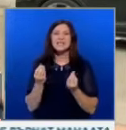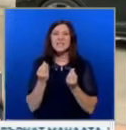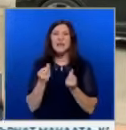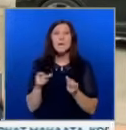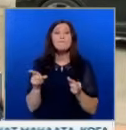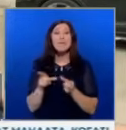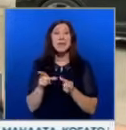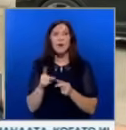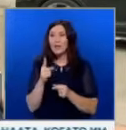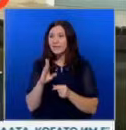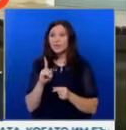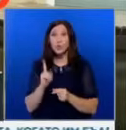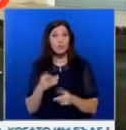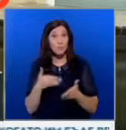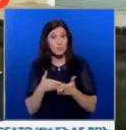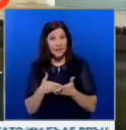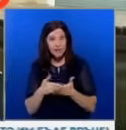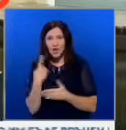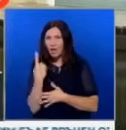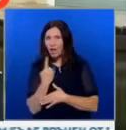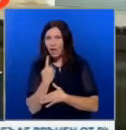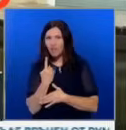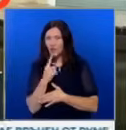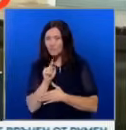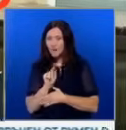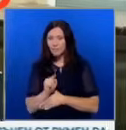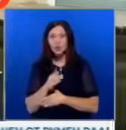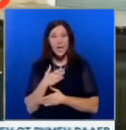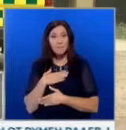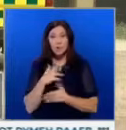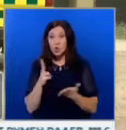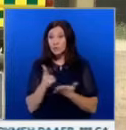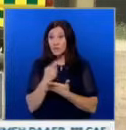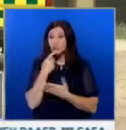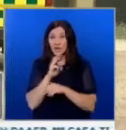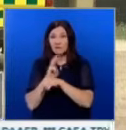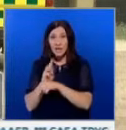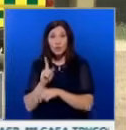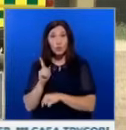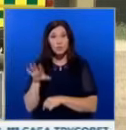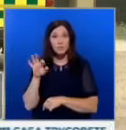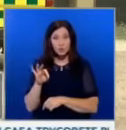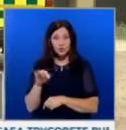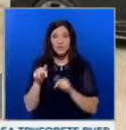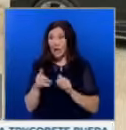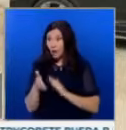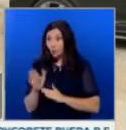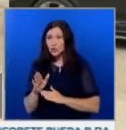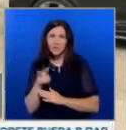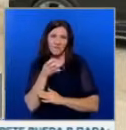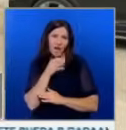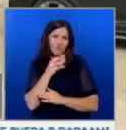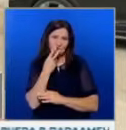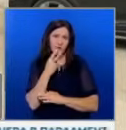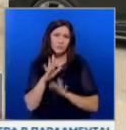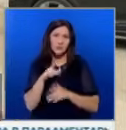като единственото, което ви възпира, е едно въпрос, че имате ли 18 години в сайта, от който се поръчва. А сега да отидете на някоя кафе, ще видите